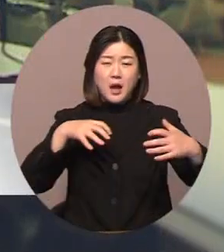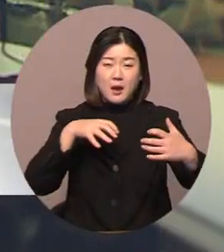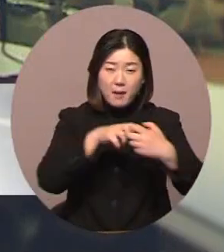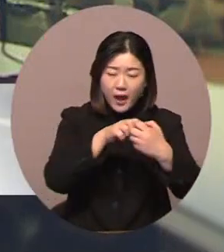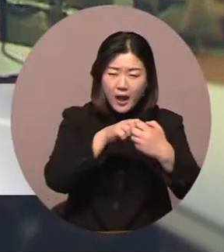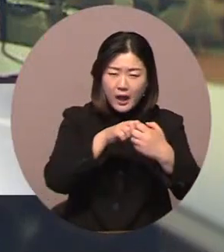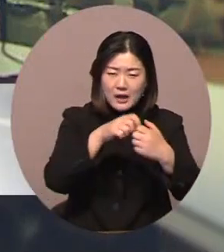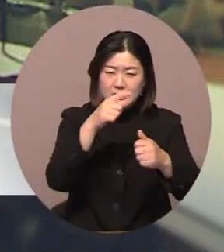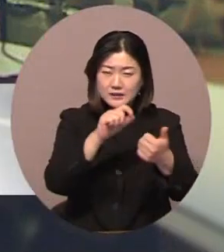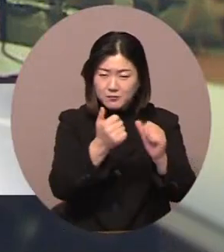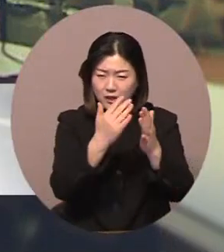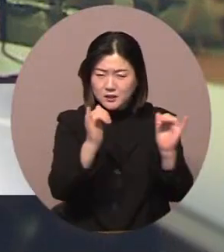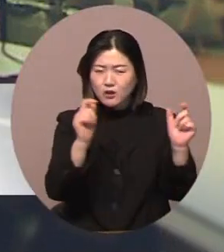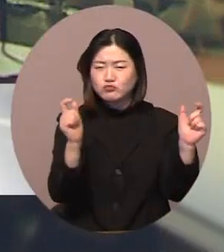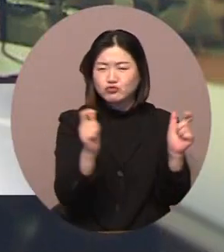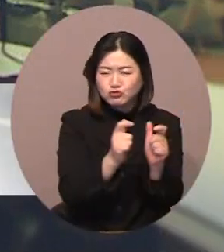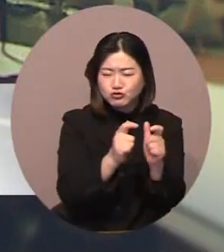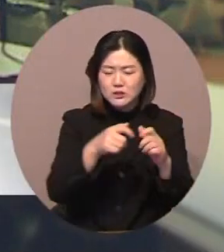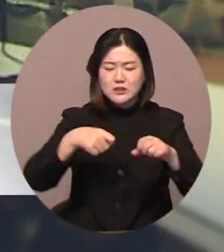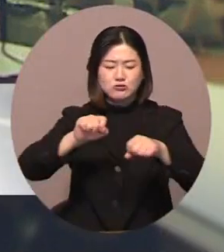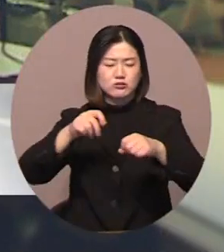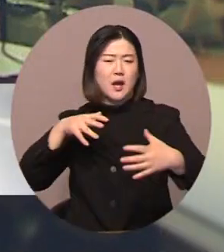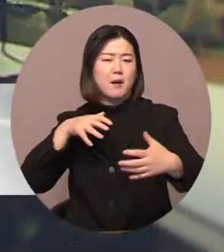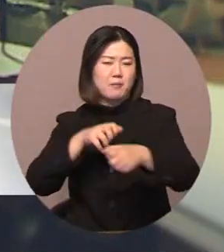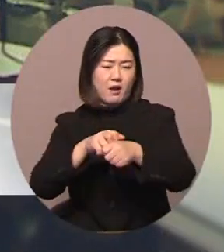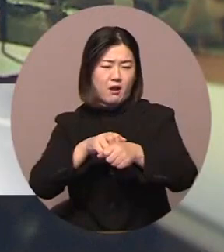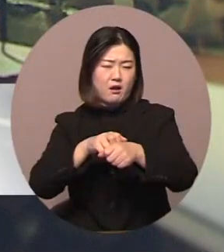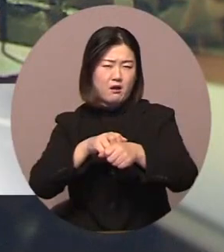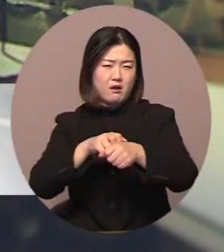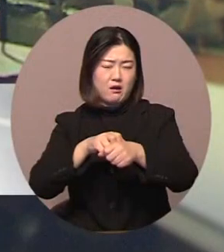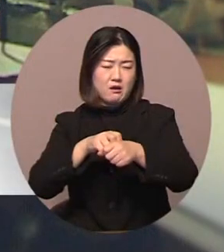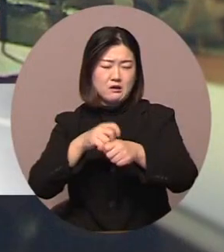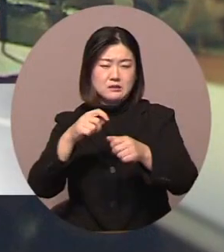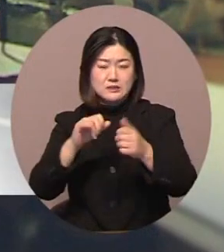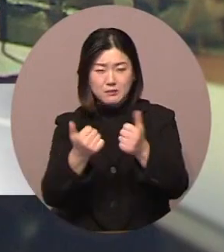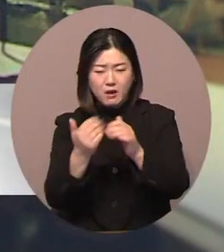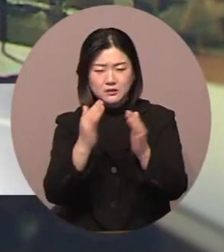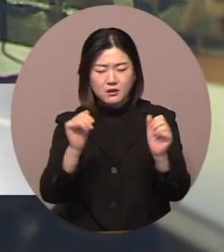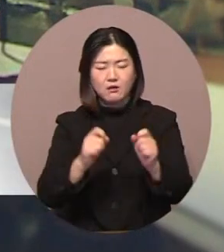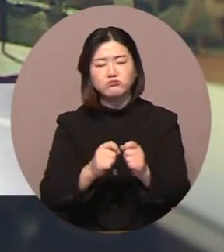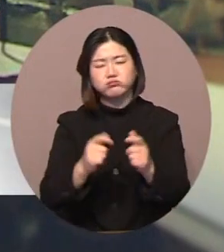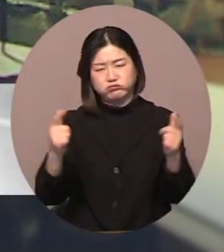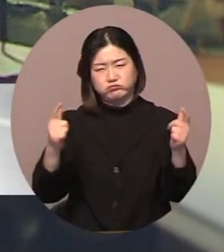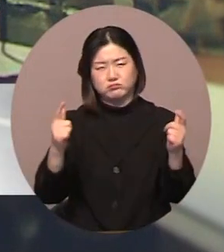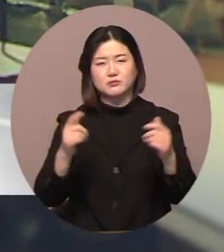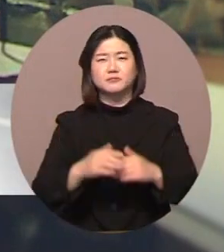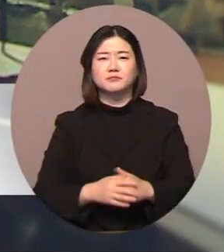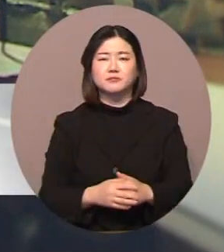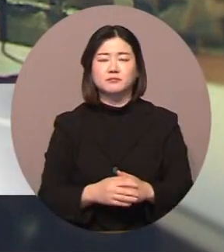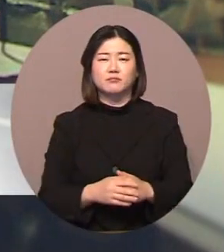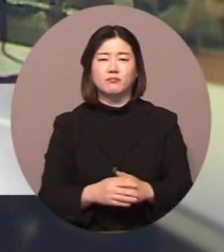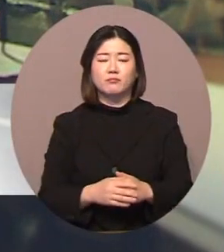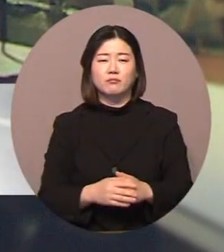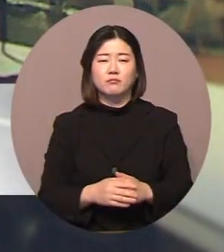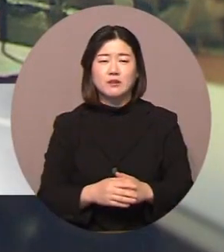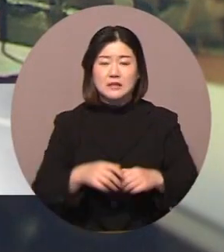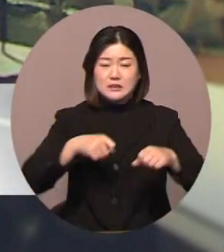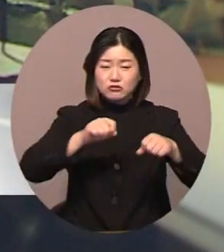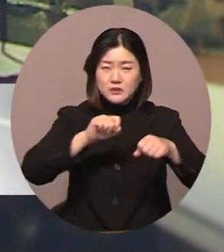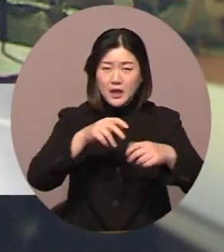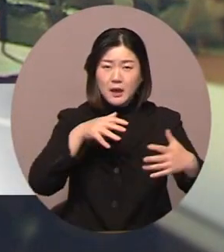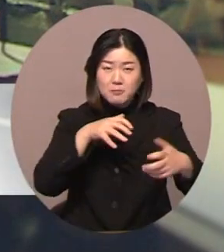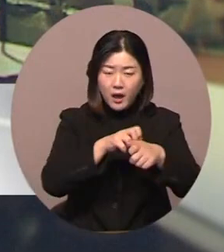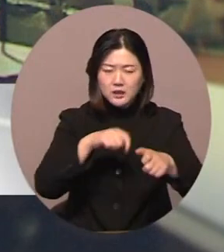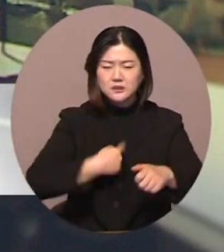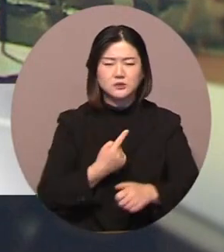교통사고로 인한 사망자는 줄고 있는 반면 이륜차 사고에 따른 사망자 비중은 늘고 있습니다. 특히 이륜차